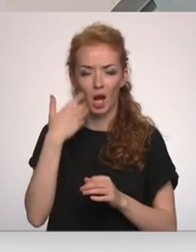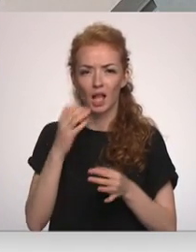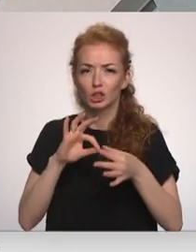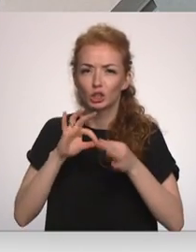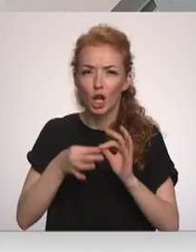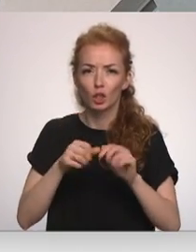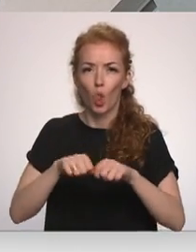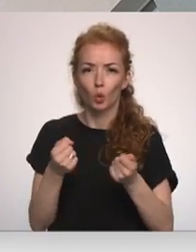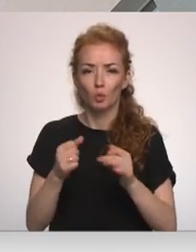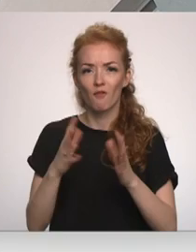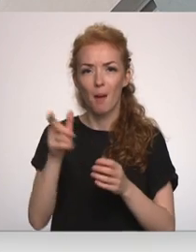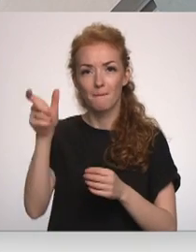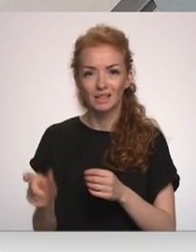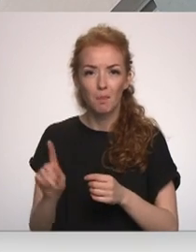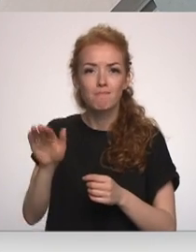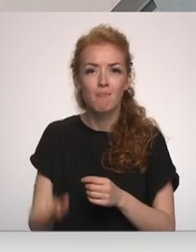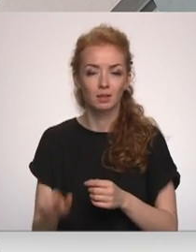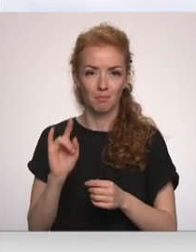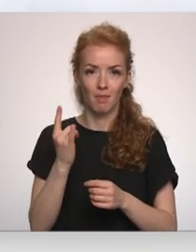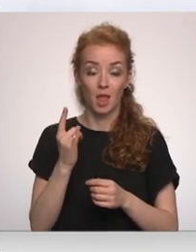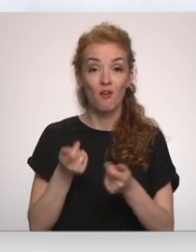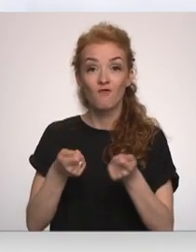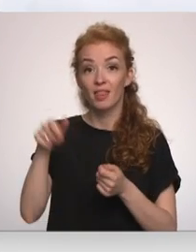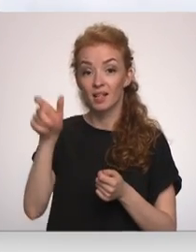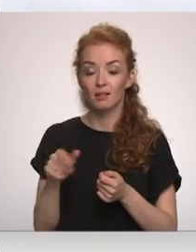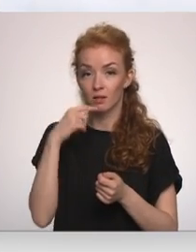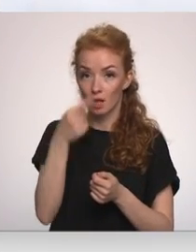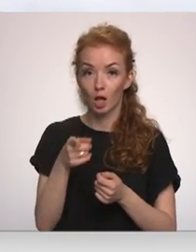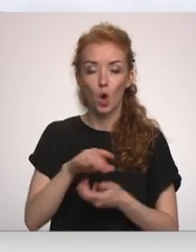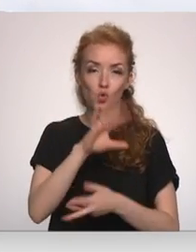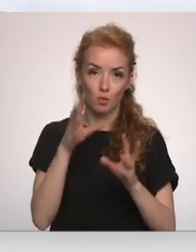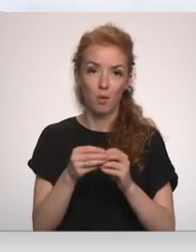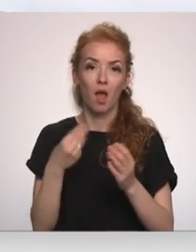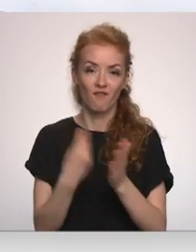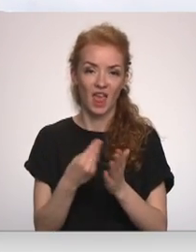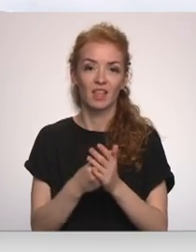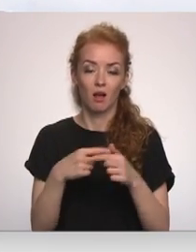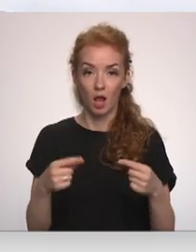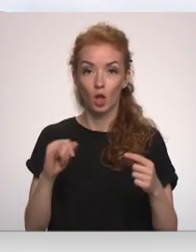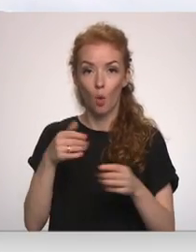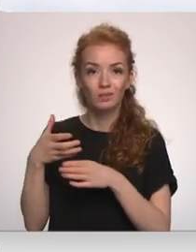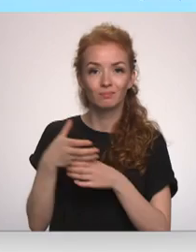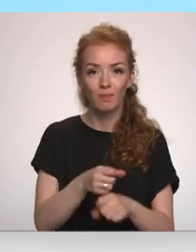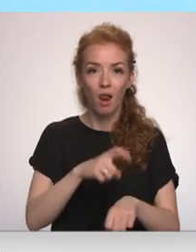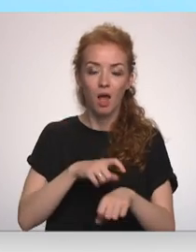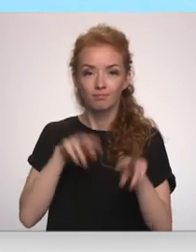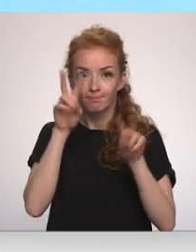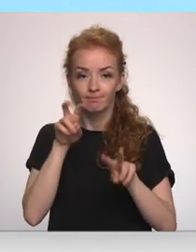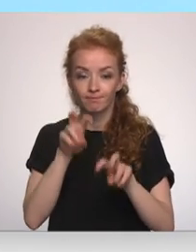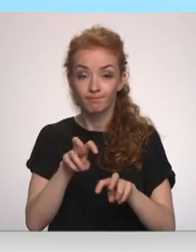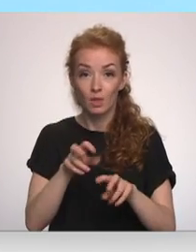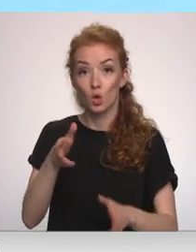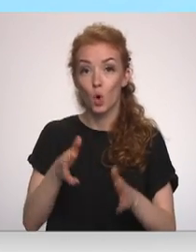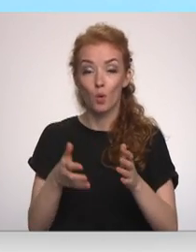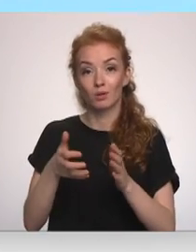sarežģīti lūzumi vai pacienti ir bērni. Slimnīcas vadītājs to atzīst par kopumā lietderīgu, jo samazinās izmeklējuma laiks. Mākslīgo